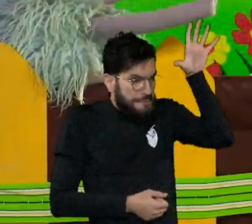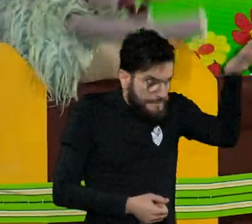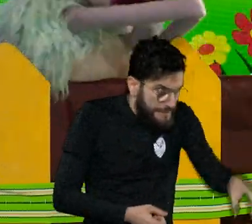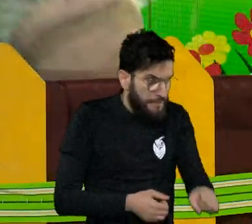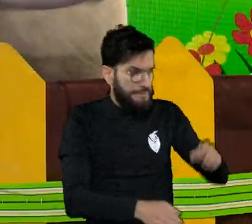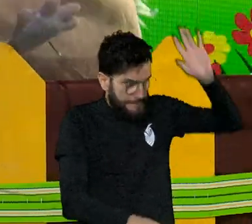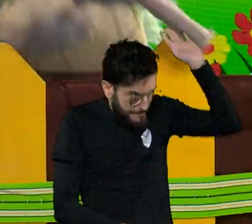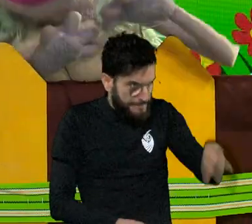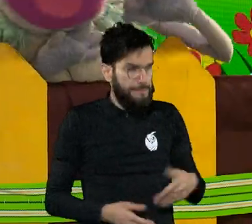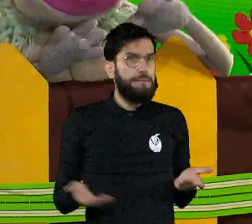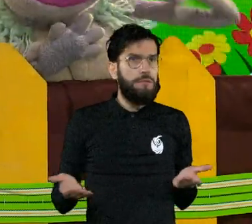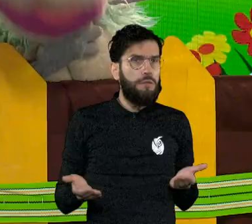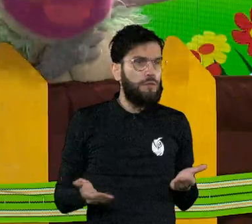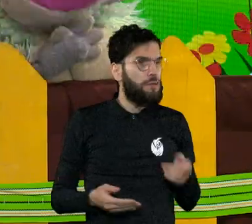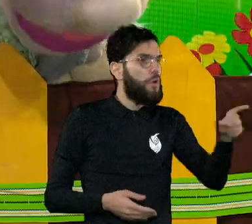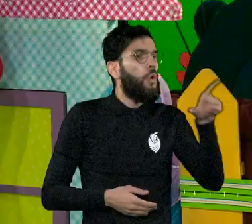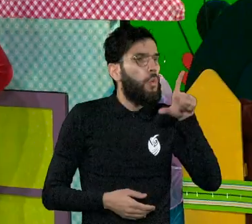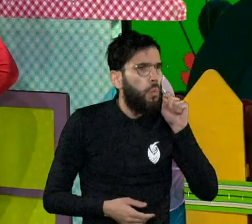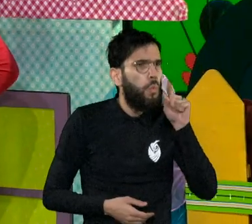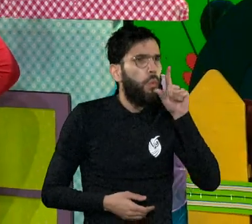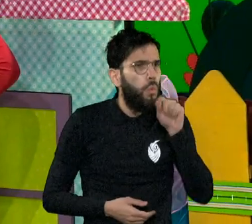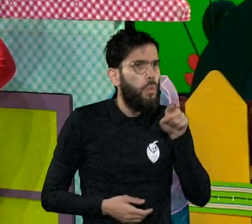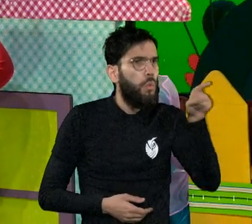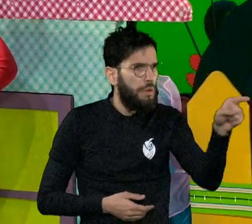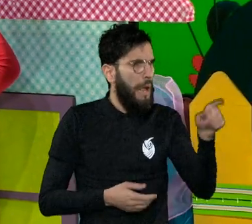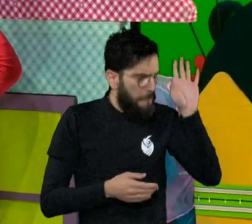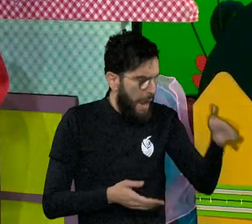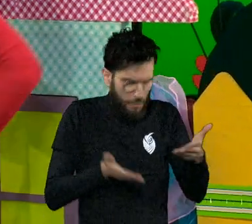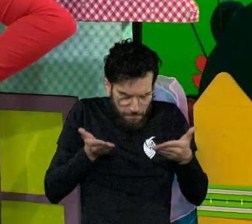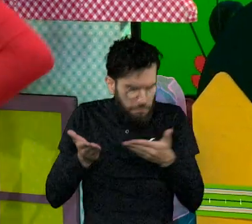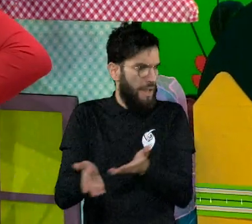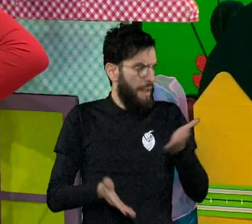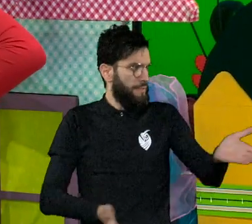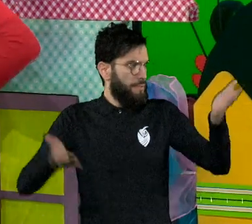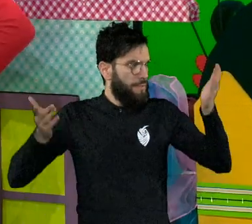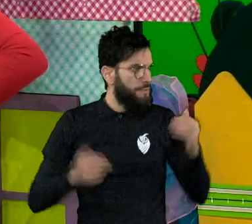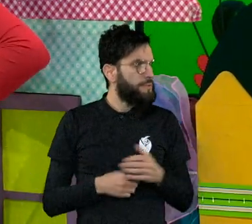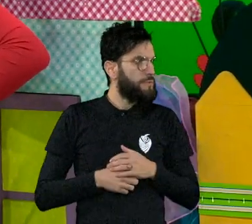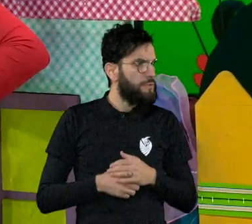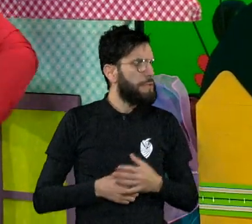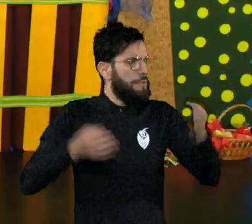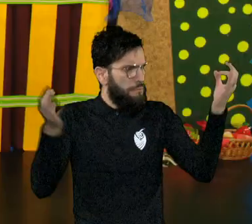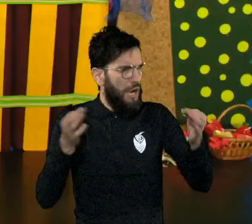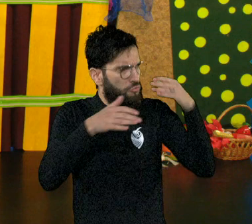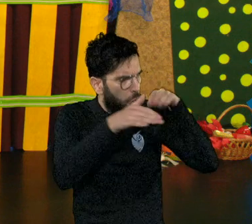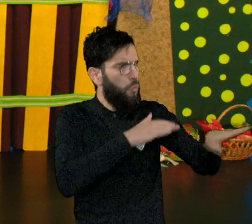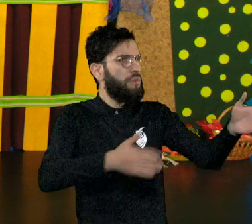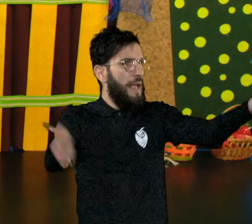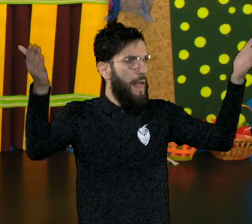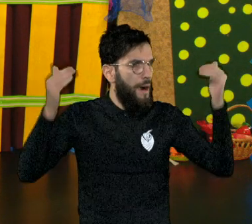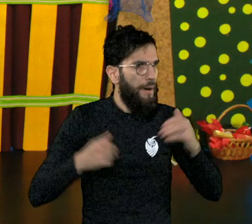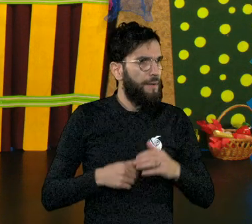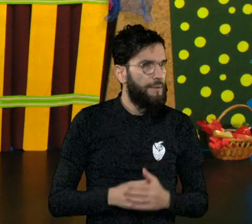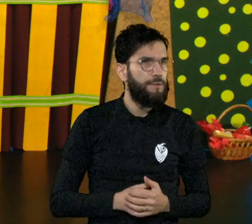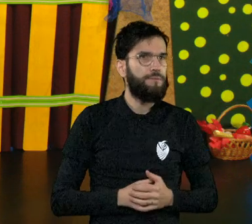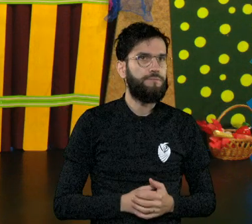chvoste. Prečo si sa kúra nepiekla? Prečo si z pece